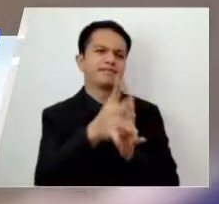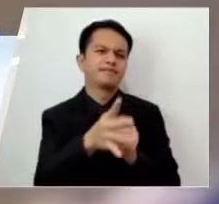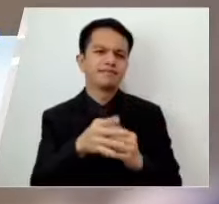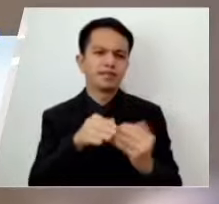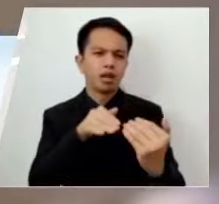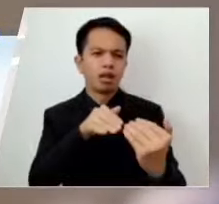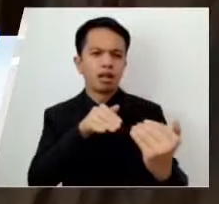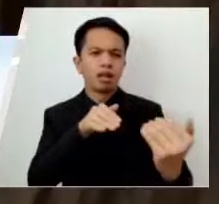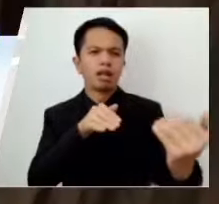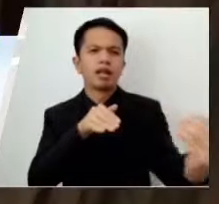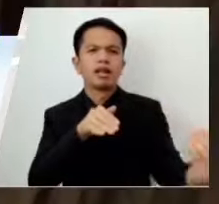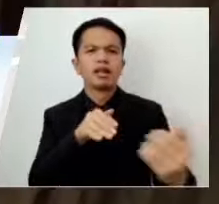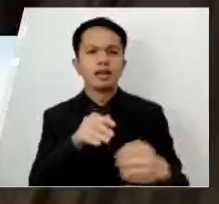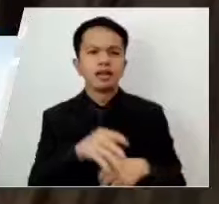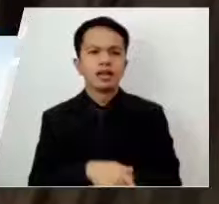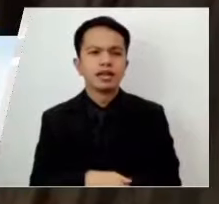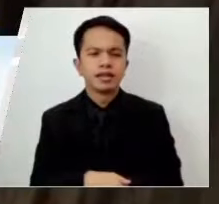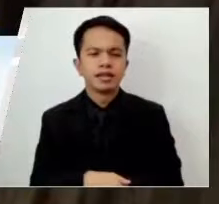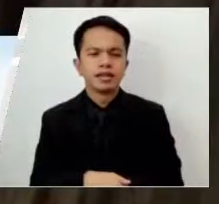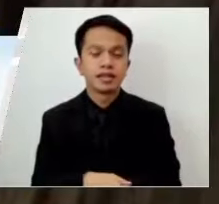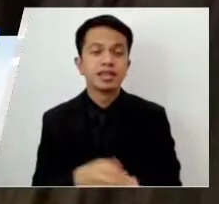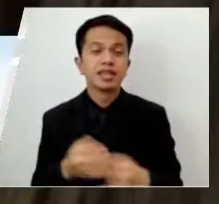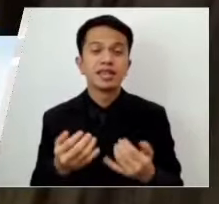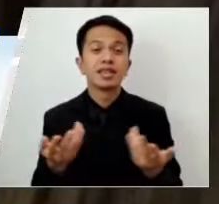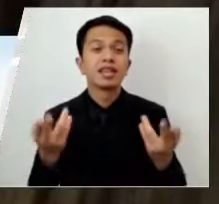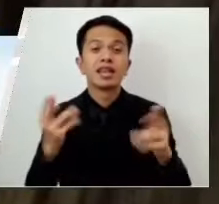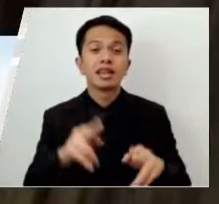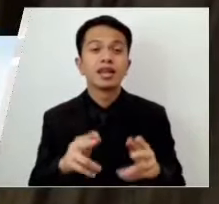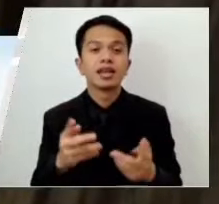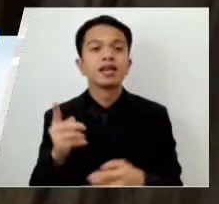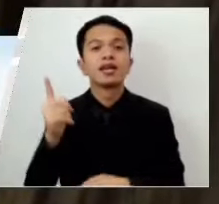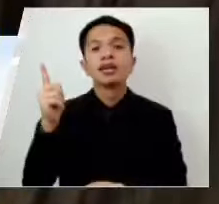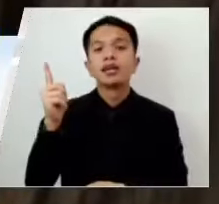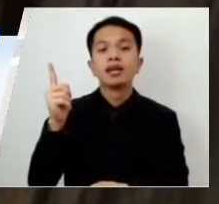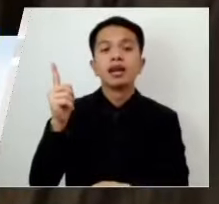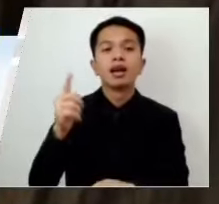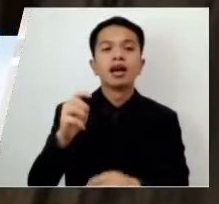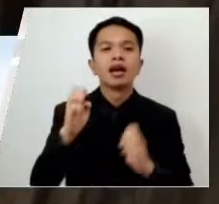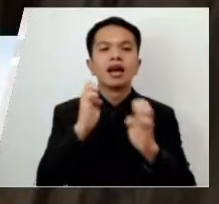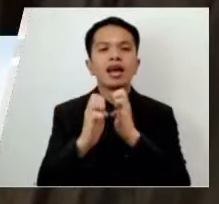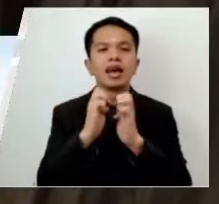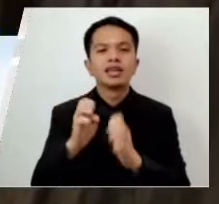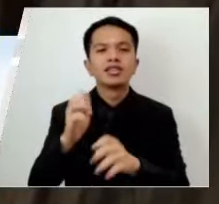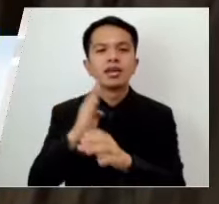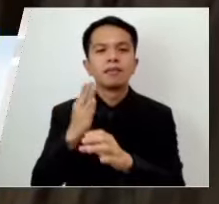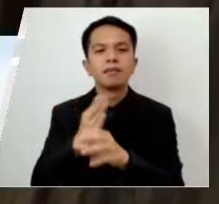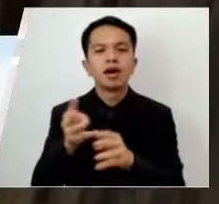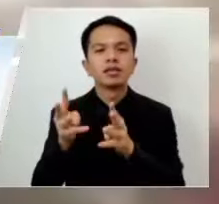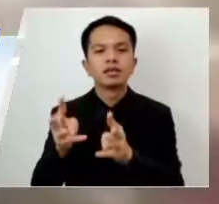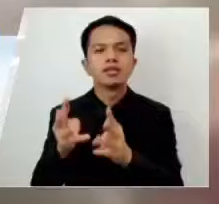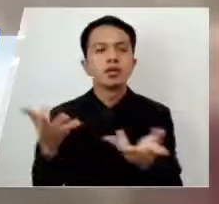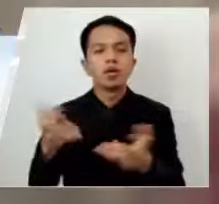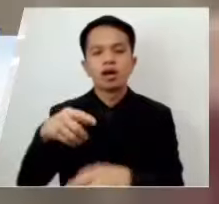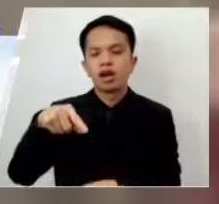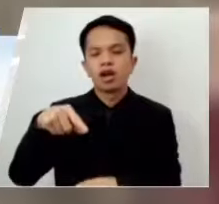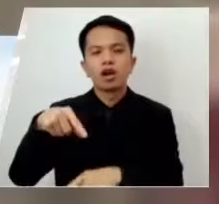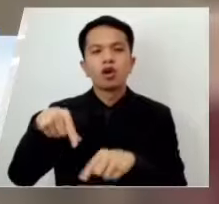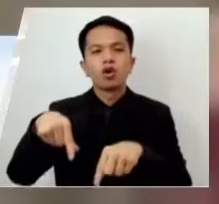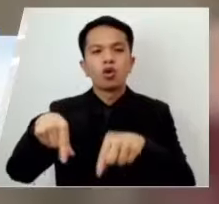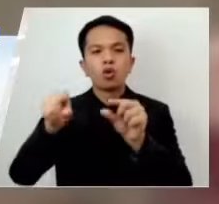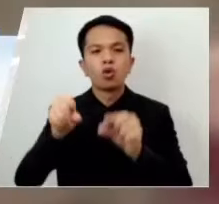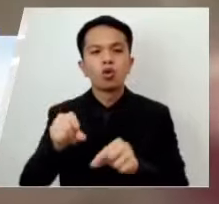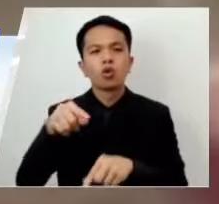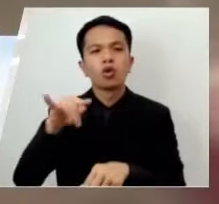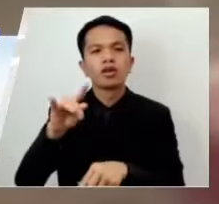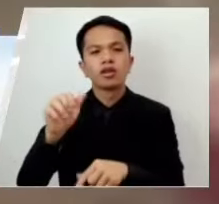Bumasok kasi siya dyan. Ang insidente niyan nangyari sa EDSA busway sa bahagi ng Guadalupe, pasado alauna ng